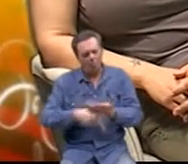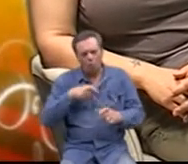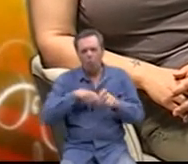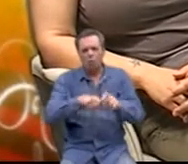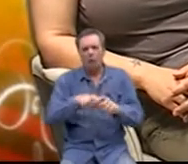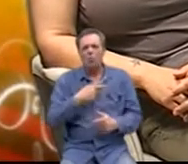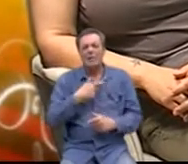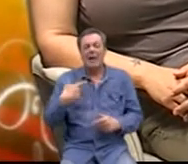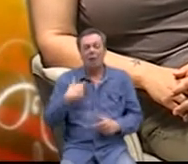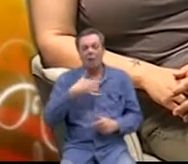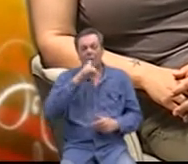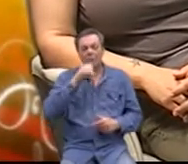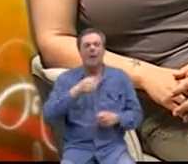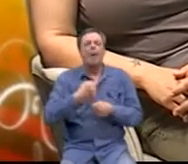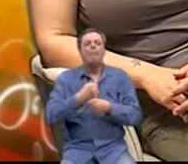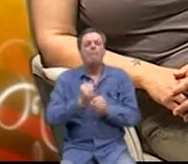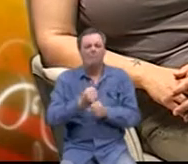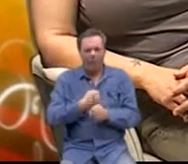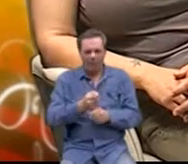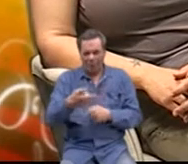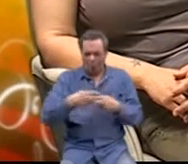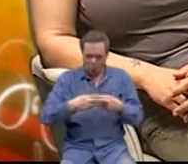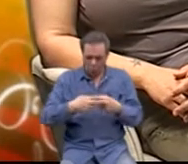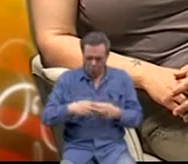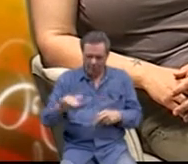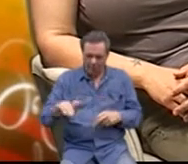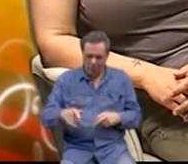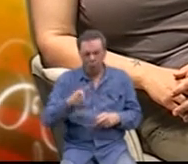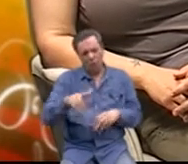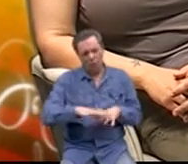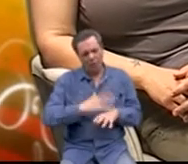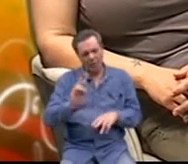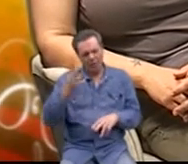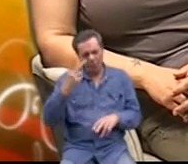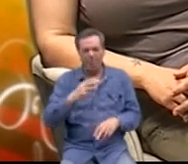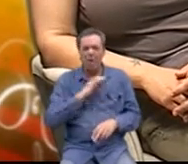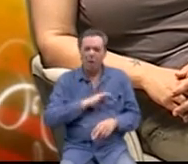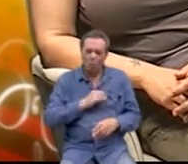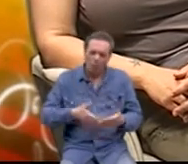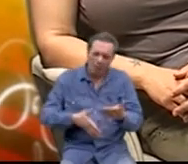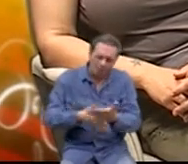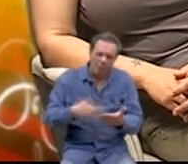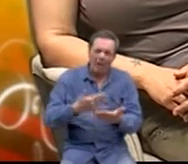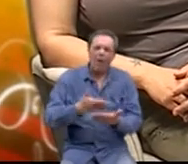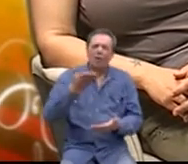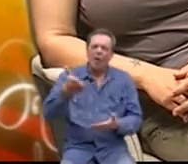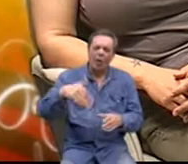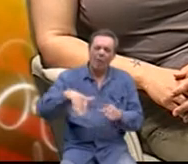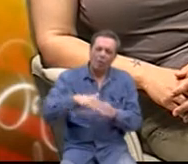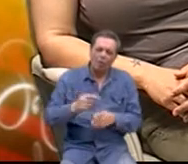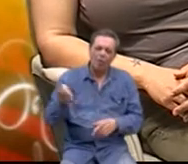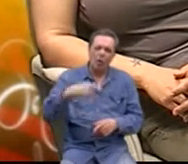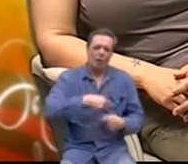suradnju Zagrebačke pivovare. Oni su prvi susjed dječjeg vrtića i onda su se osjetili pozvanim i dužnim nekako pomoći, tako da će njihovi zaposlenici